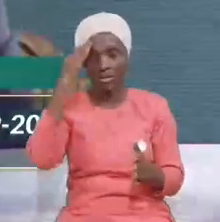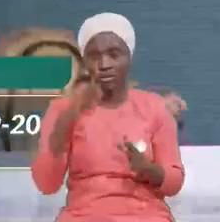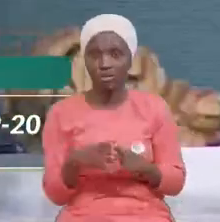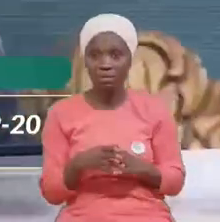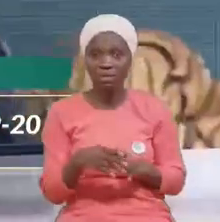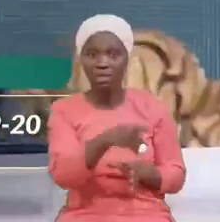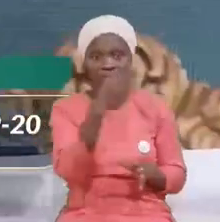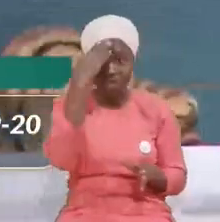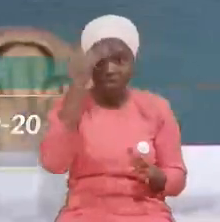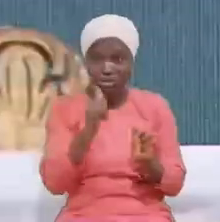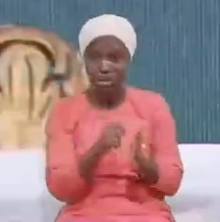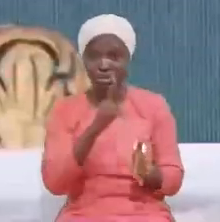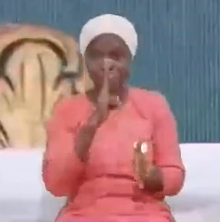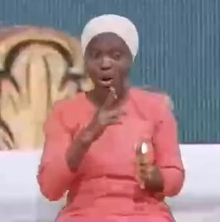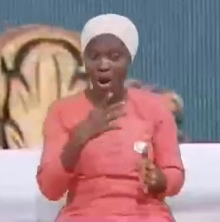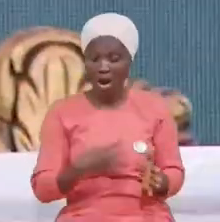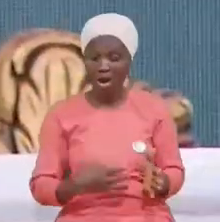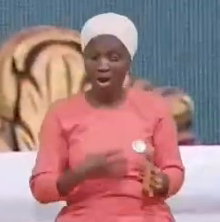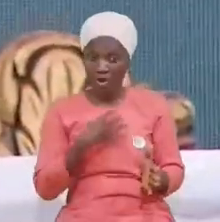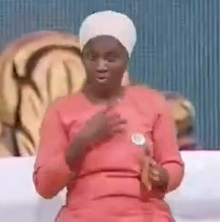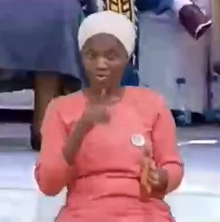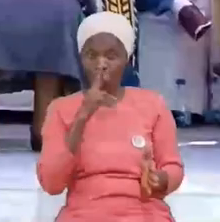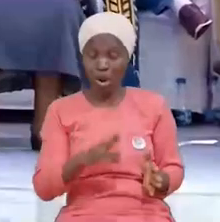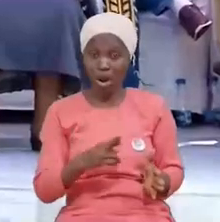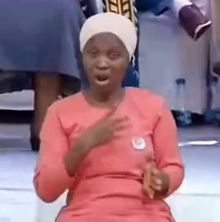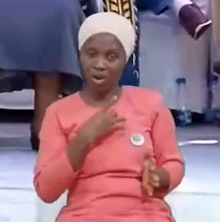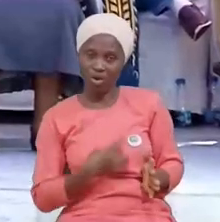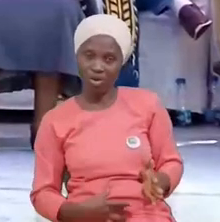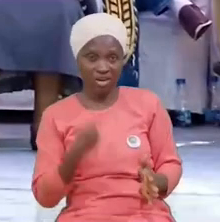Ils savent que tu as faim et tu cherches l'association.